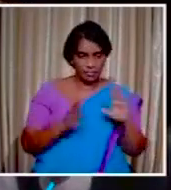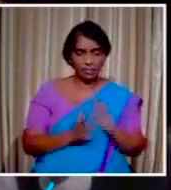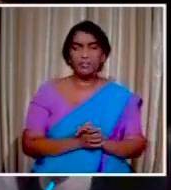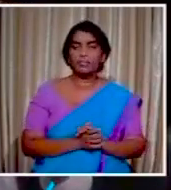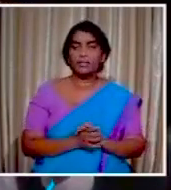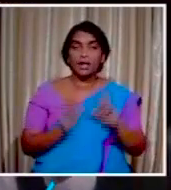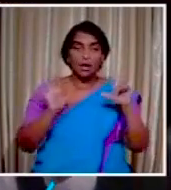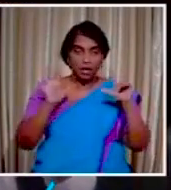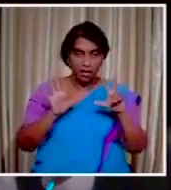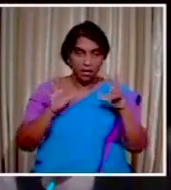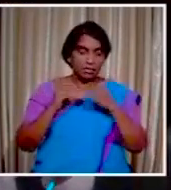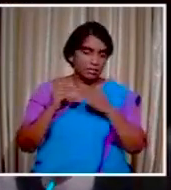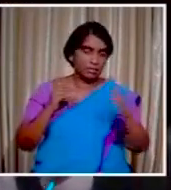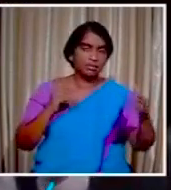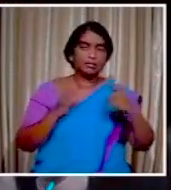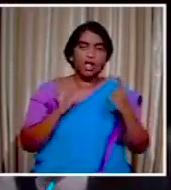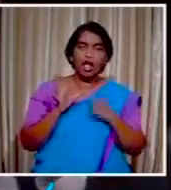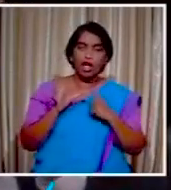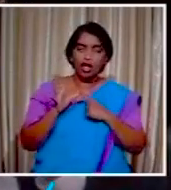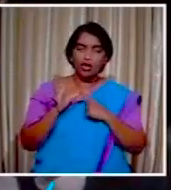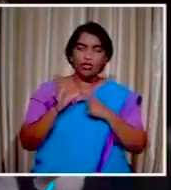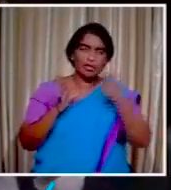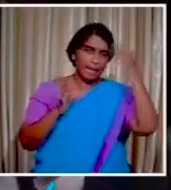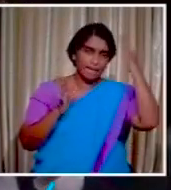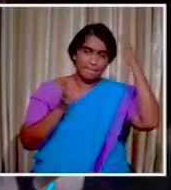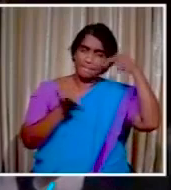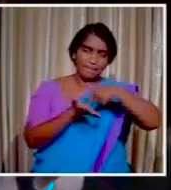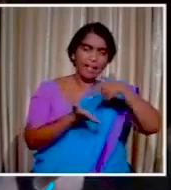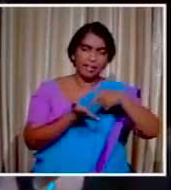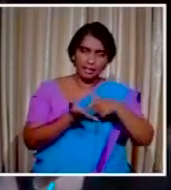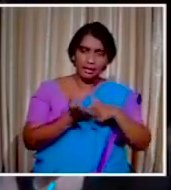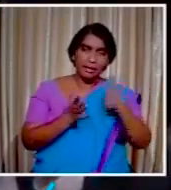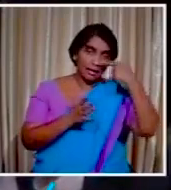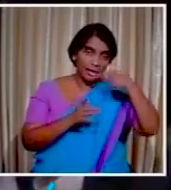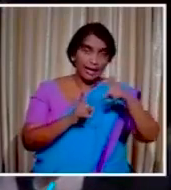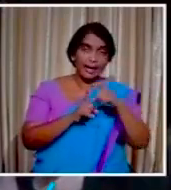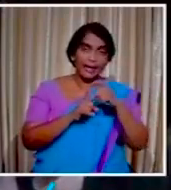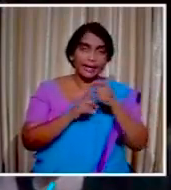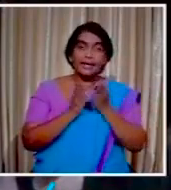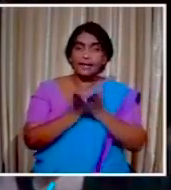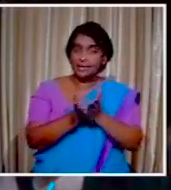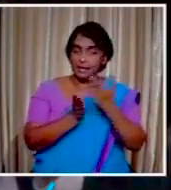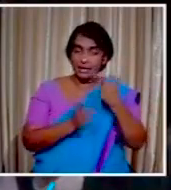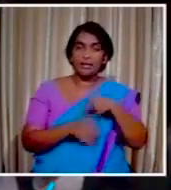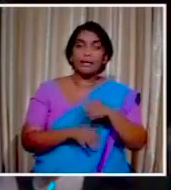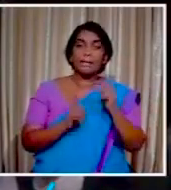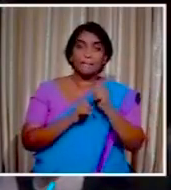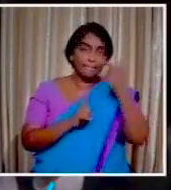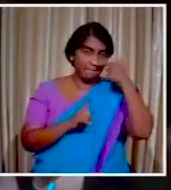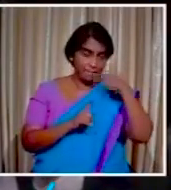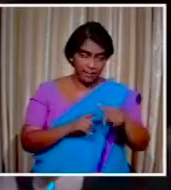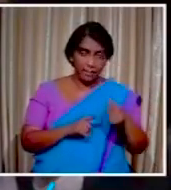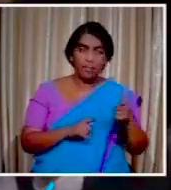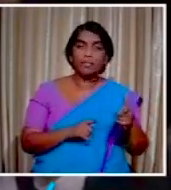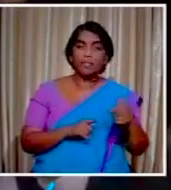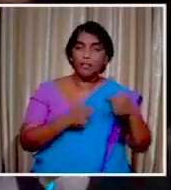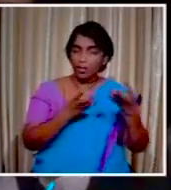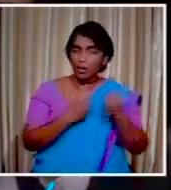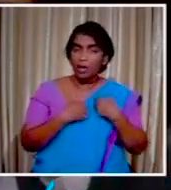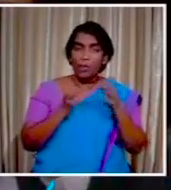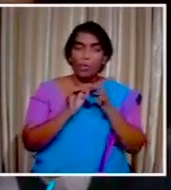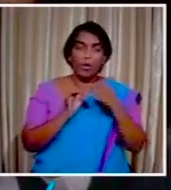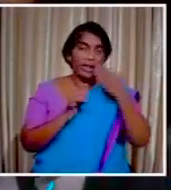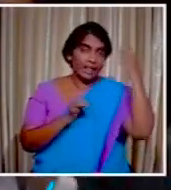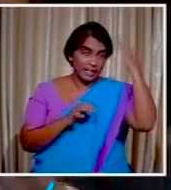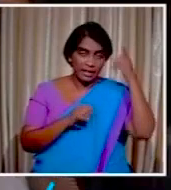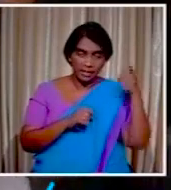8 වෙනිදා ඉඳලා පෙළ ගැස්සලා තියෙනවා අගෝස්තු මාසයේ වැඳ වෙනකන් මෙන්න අපිට අවශ්‍ය ඩීසල් නෞකා ටික අවශ්‍ය පෙට්‍රල් නෞකා ටික මෙන්න අවශ්‍ය බොරතෙල් නෞකා